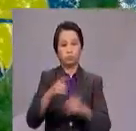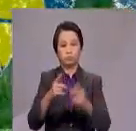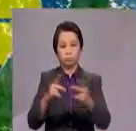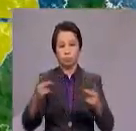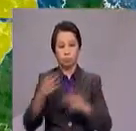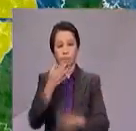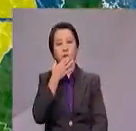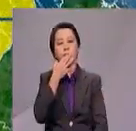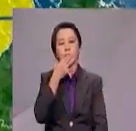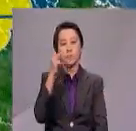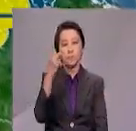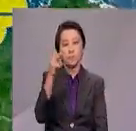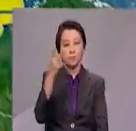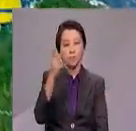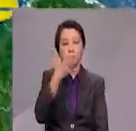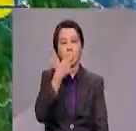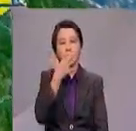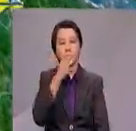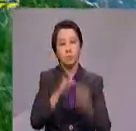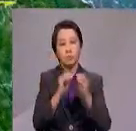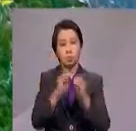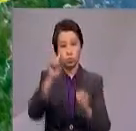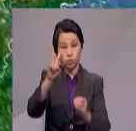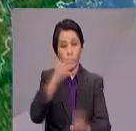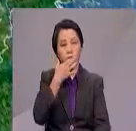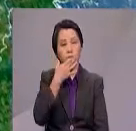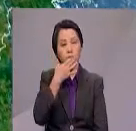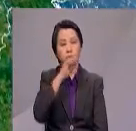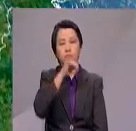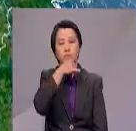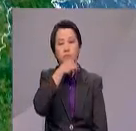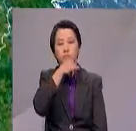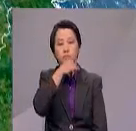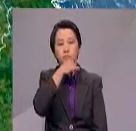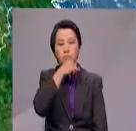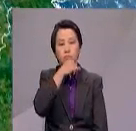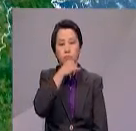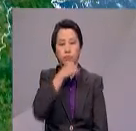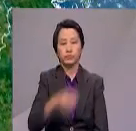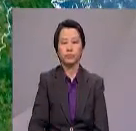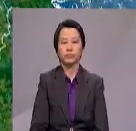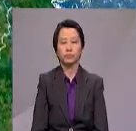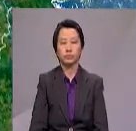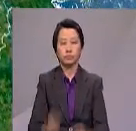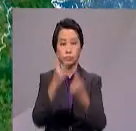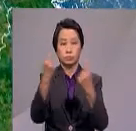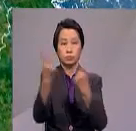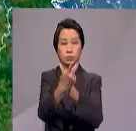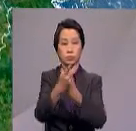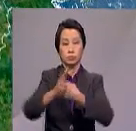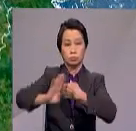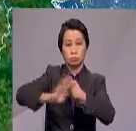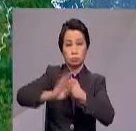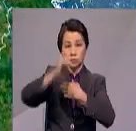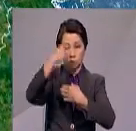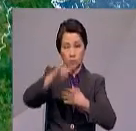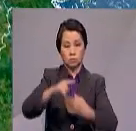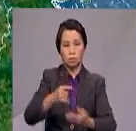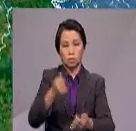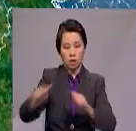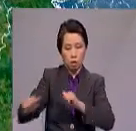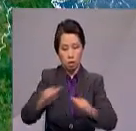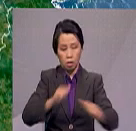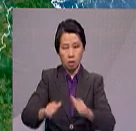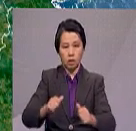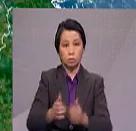yang berwarna kuning dan kategori kedua bagi kawasan perairan yang berwarna jingga. Keadaan ini adalah berbahaya untuk sebarang